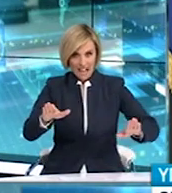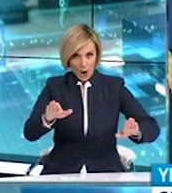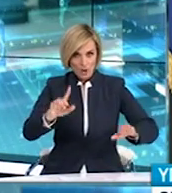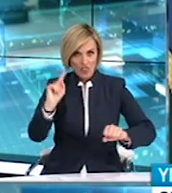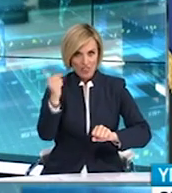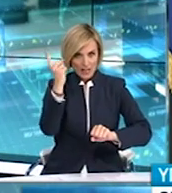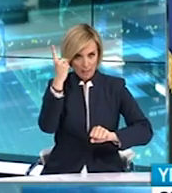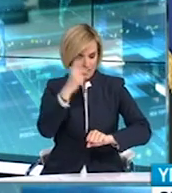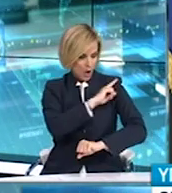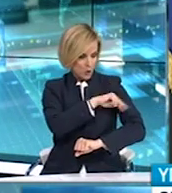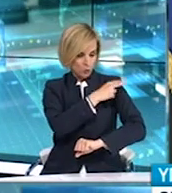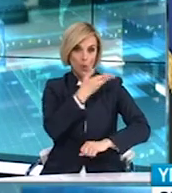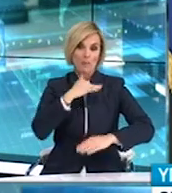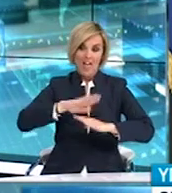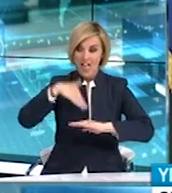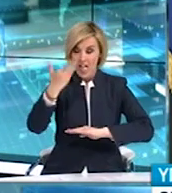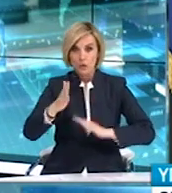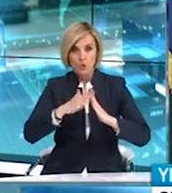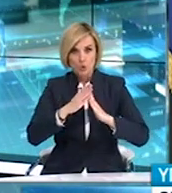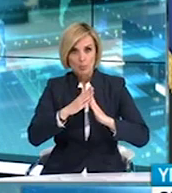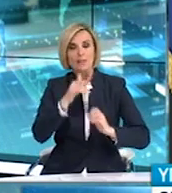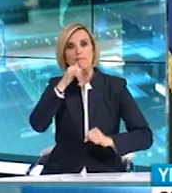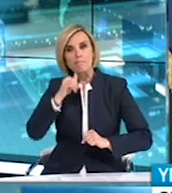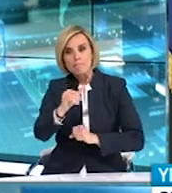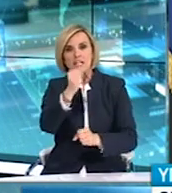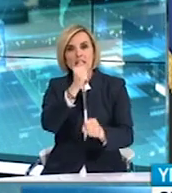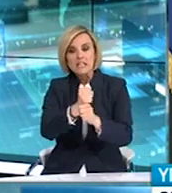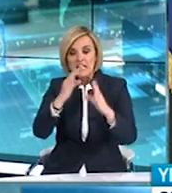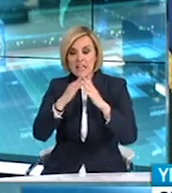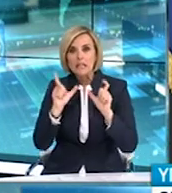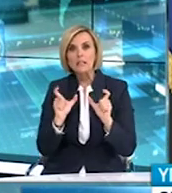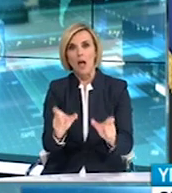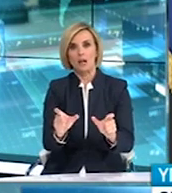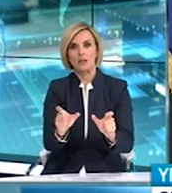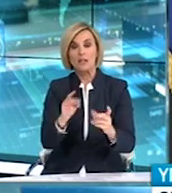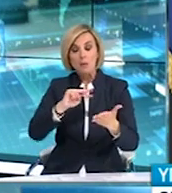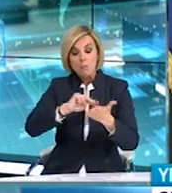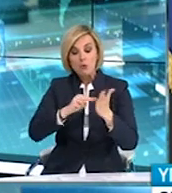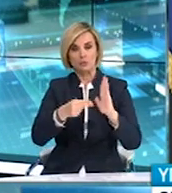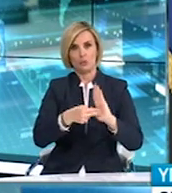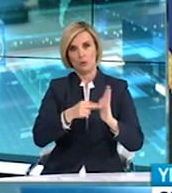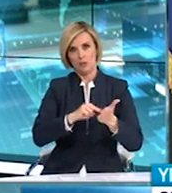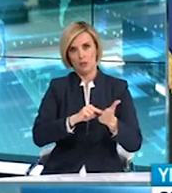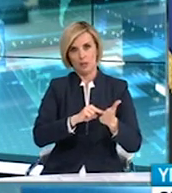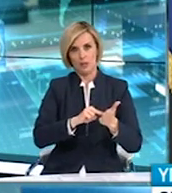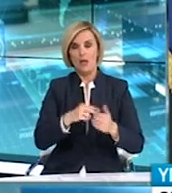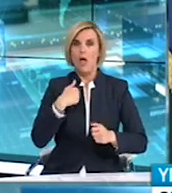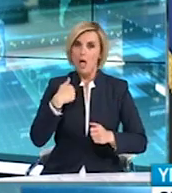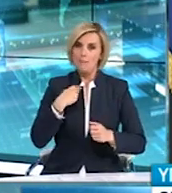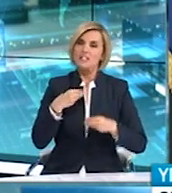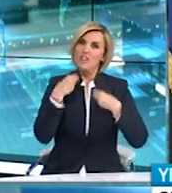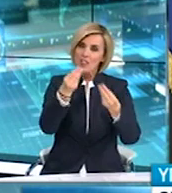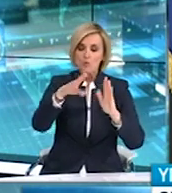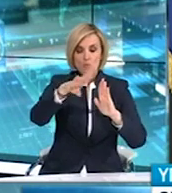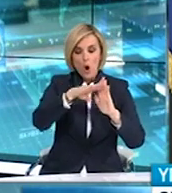διάστημα. Παρ' όλα αυτά, έχουν υιοθετηθεί κριτήρια για το πότε κάποιος παίρνει εξιτήριο από το νοσοκομείο, τα οποία έχουν και το μοριακό διαγνωστικό